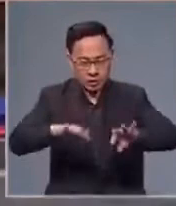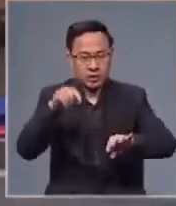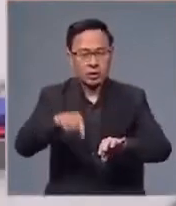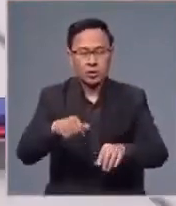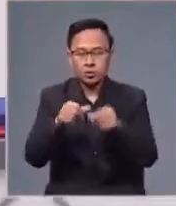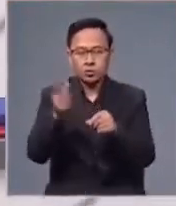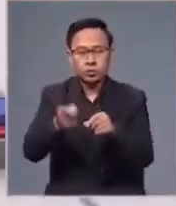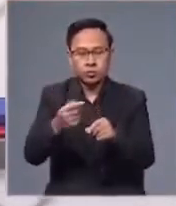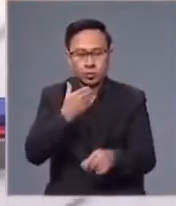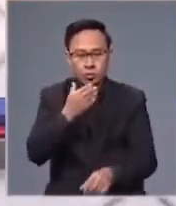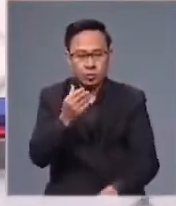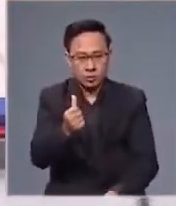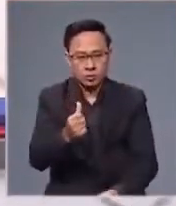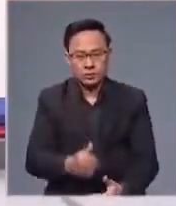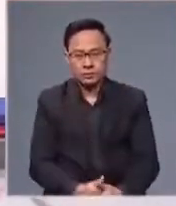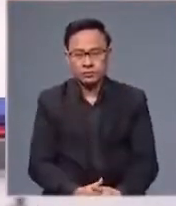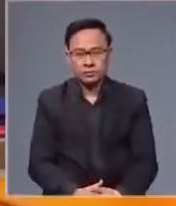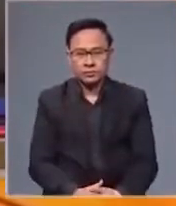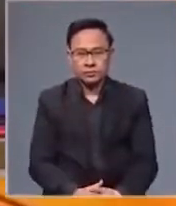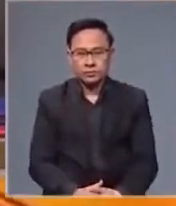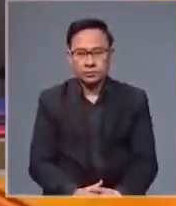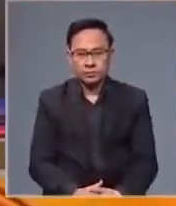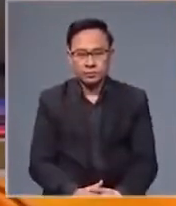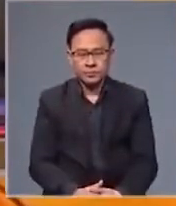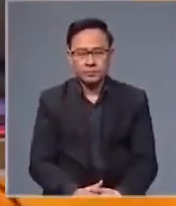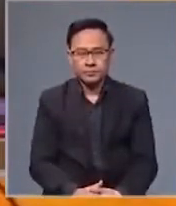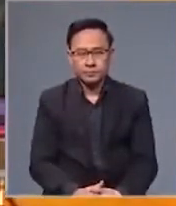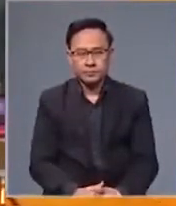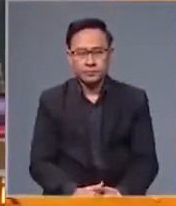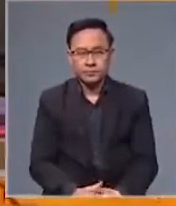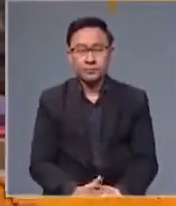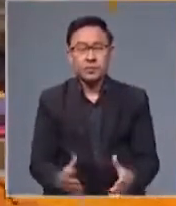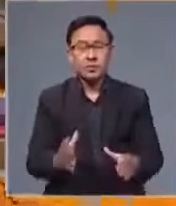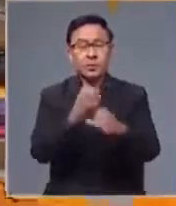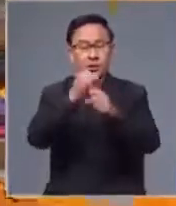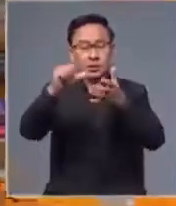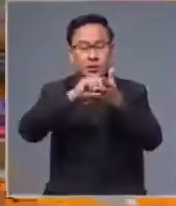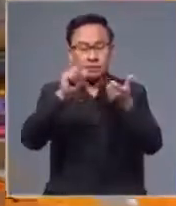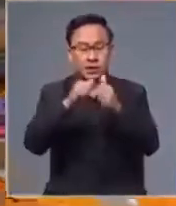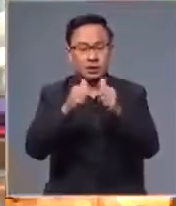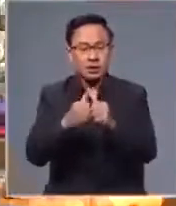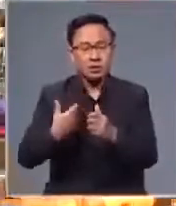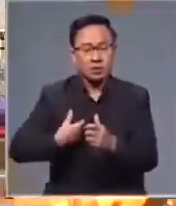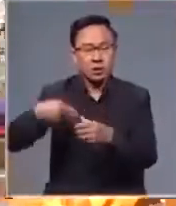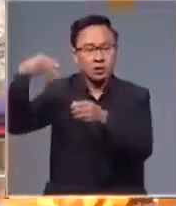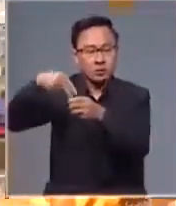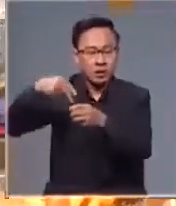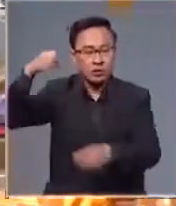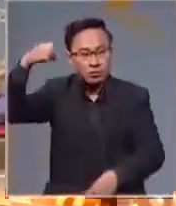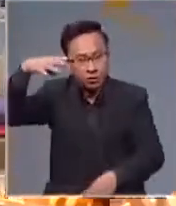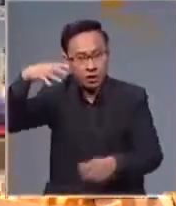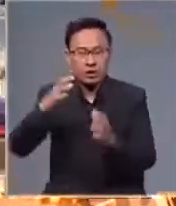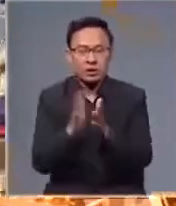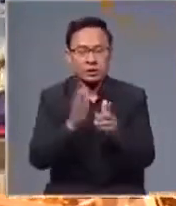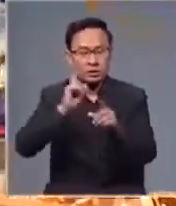บูรณ์รวมถึงการแก้ไขปัญหาทางด้านพลังงานทั้งพลังงานเชื้อ